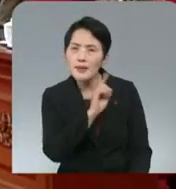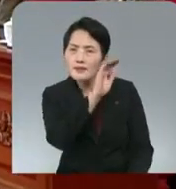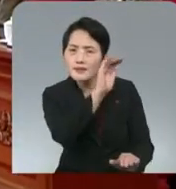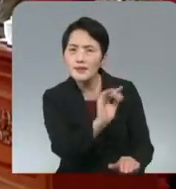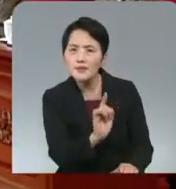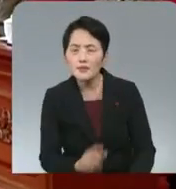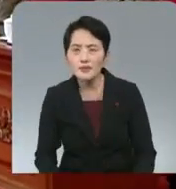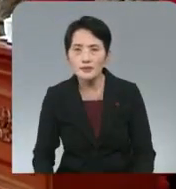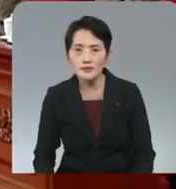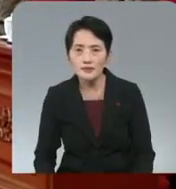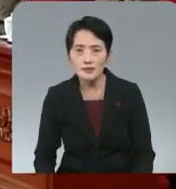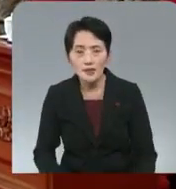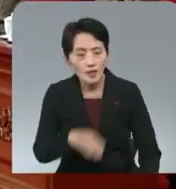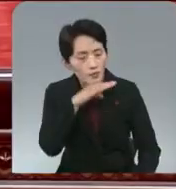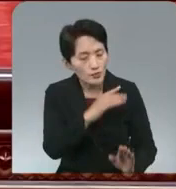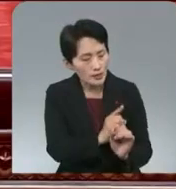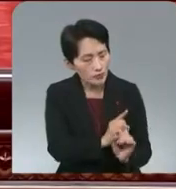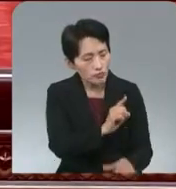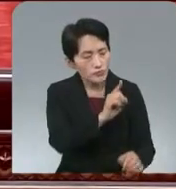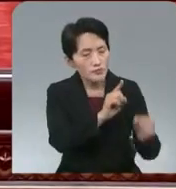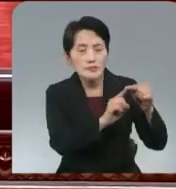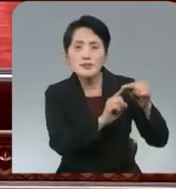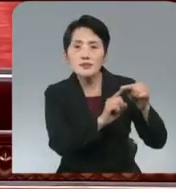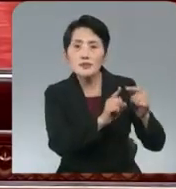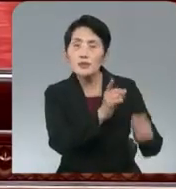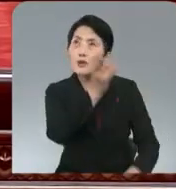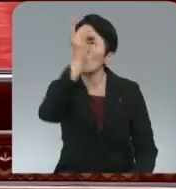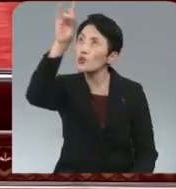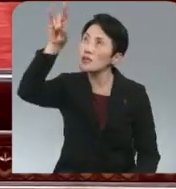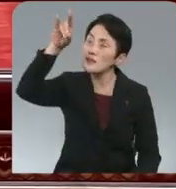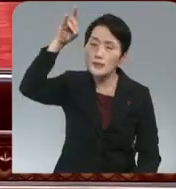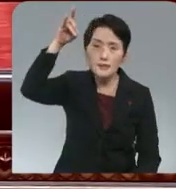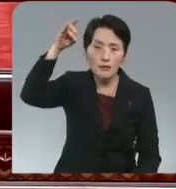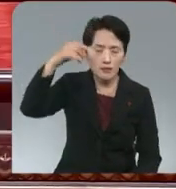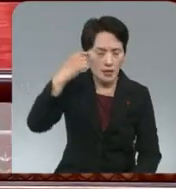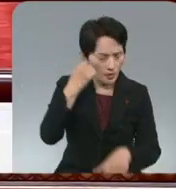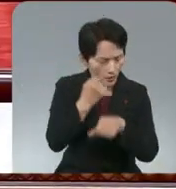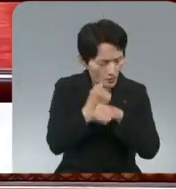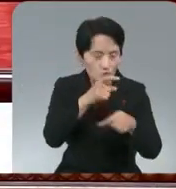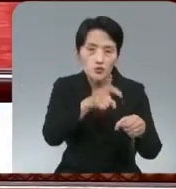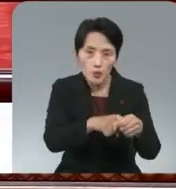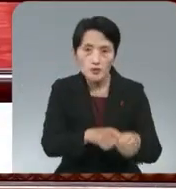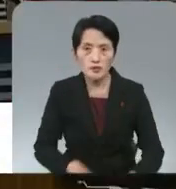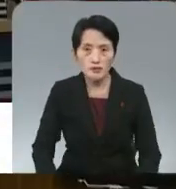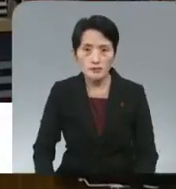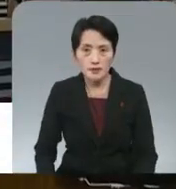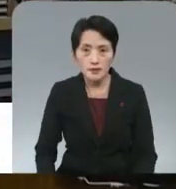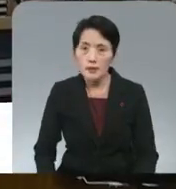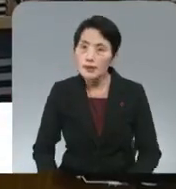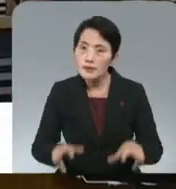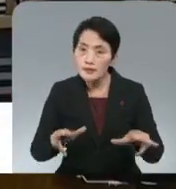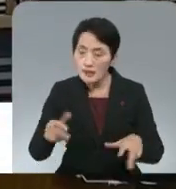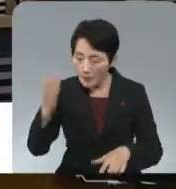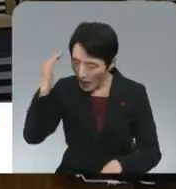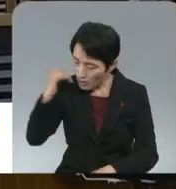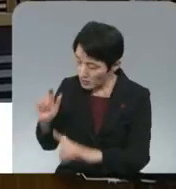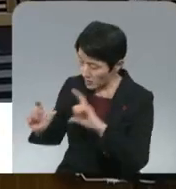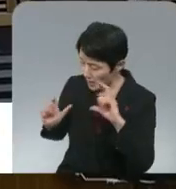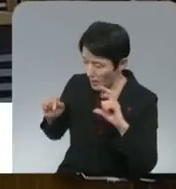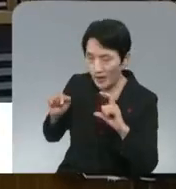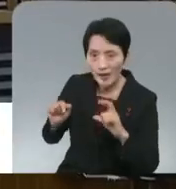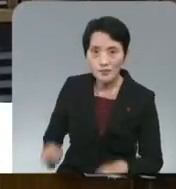bedeutende Fortschritte bei der Entwicklung seiner Satelliten und ballistischen Langstreckenraketen gemacht zu haben Kim